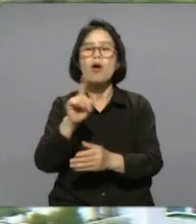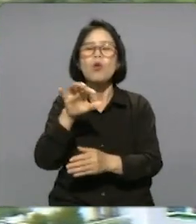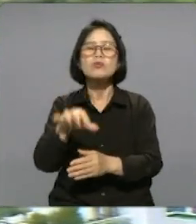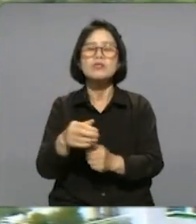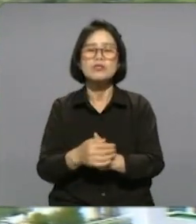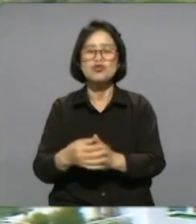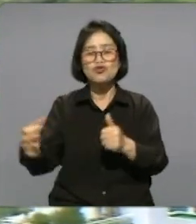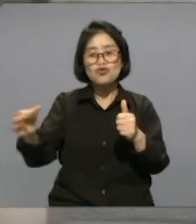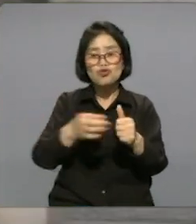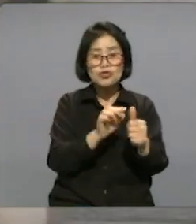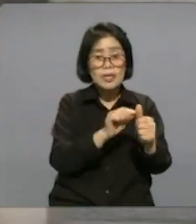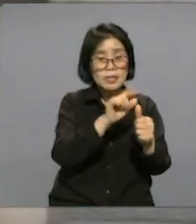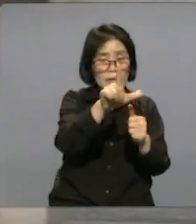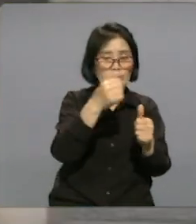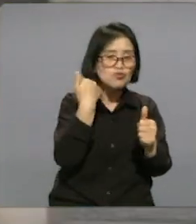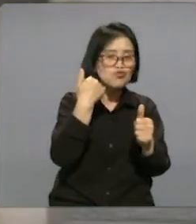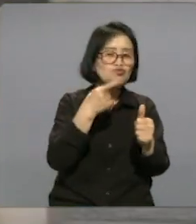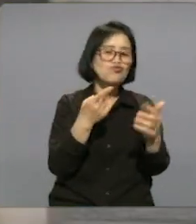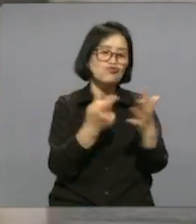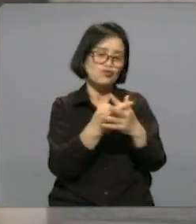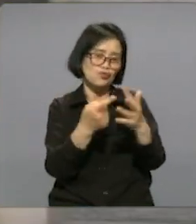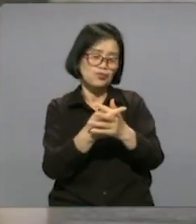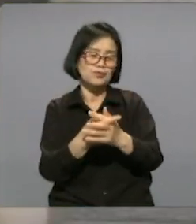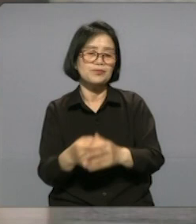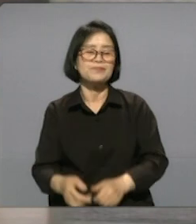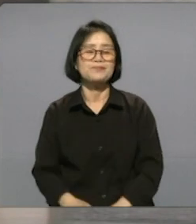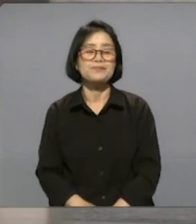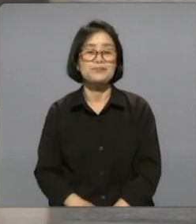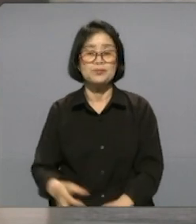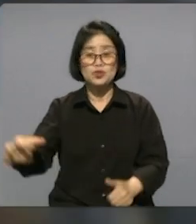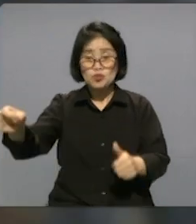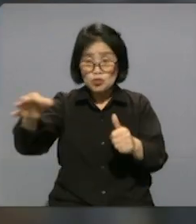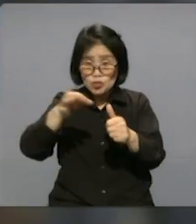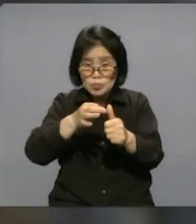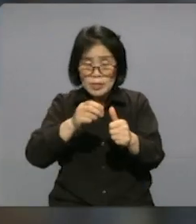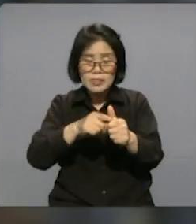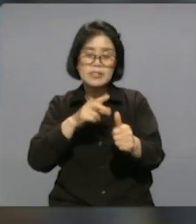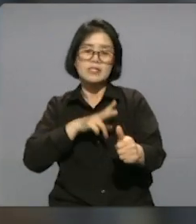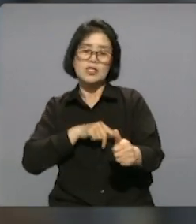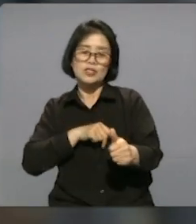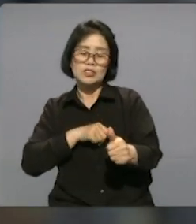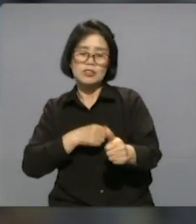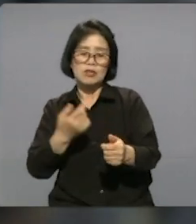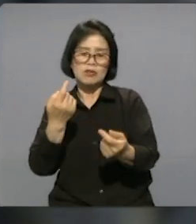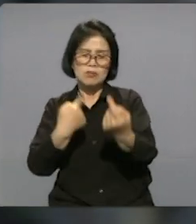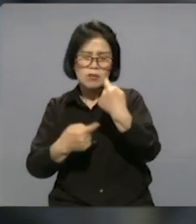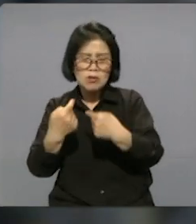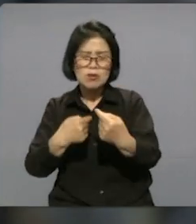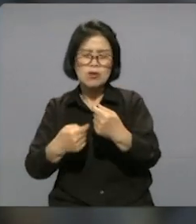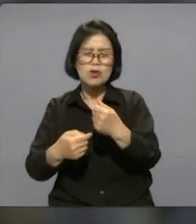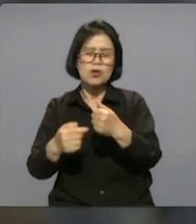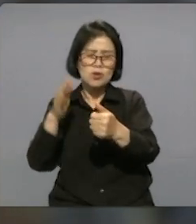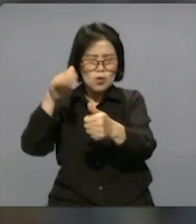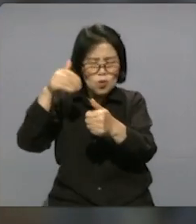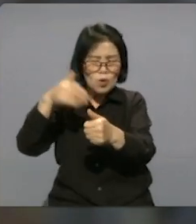수수자 상당 부분을 특정한 상태입니다. 돈봉투를 받은 현역 의원들의 줄소환이 예고되는